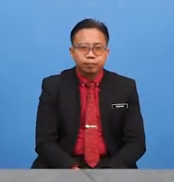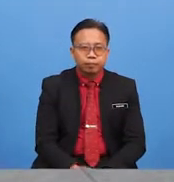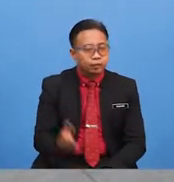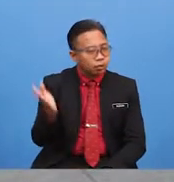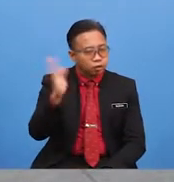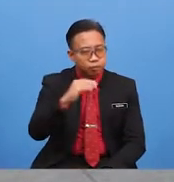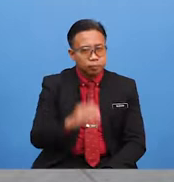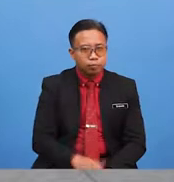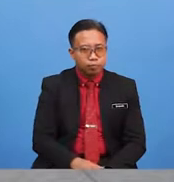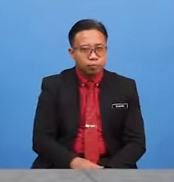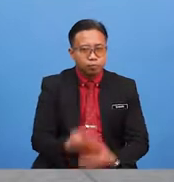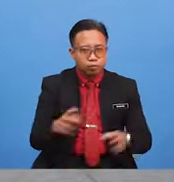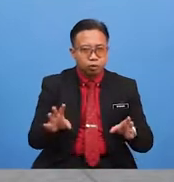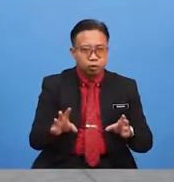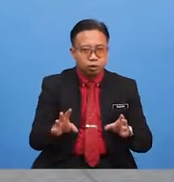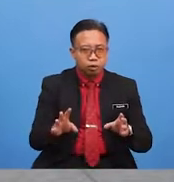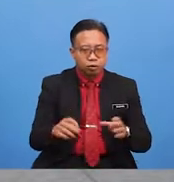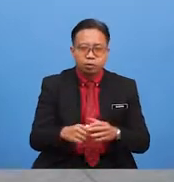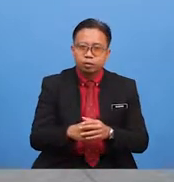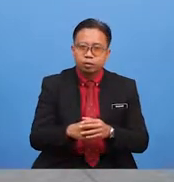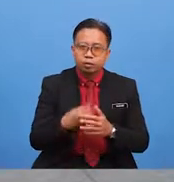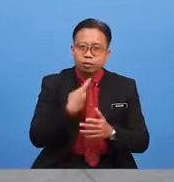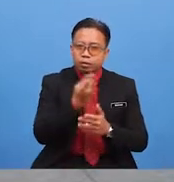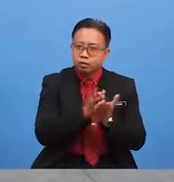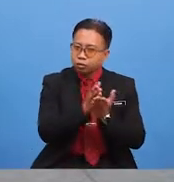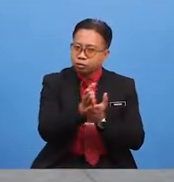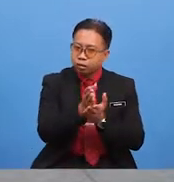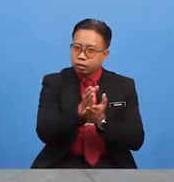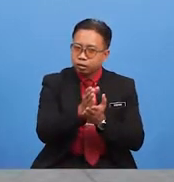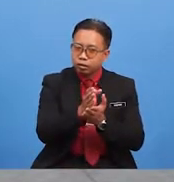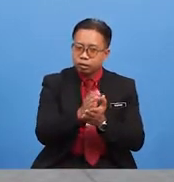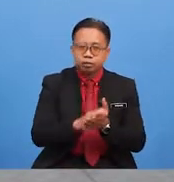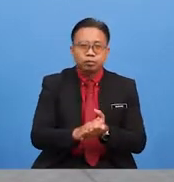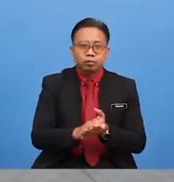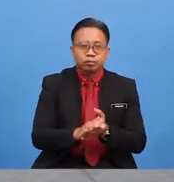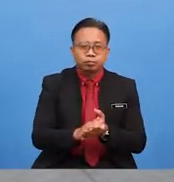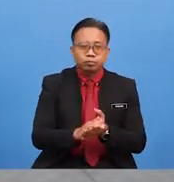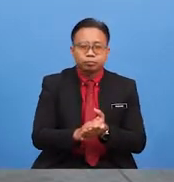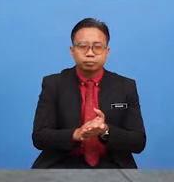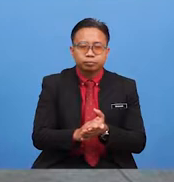Jom murid-murid, sudah tiba masa untuk kita teruskan dengan sesi eksplorasi seni.